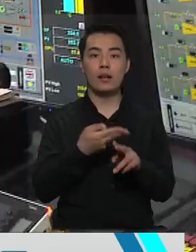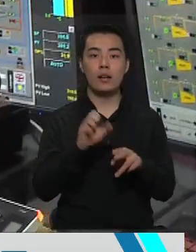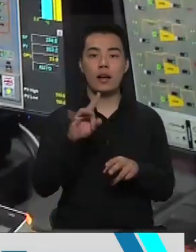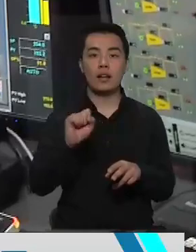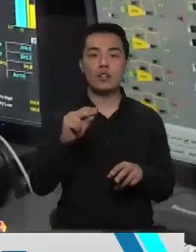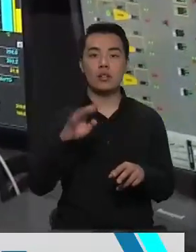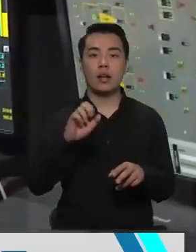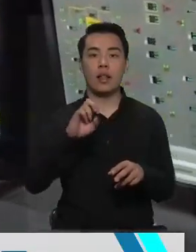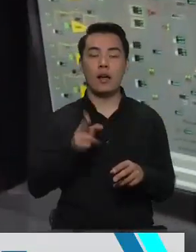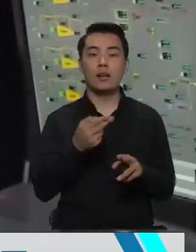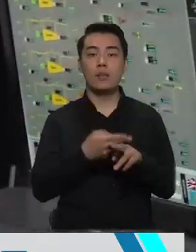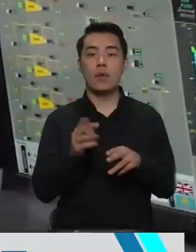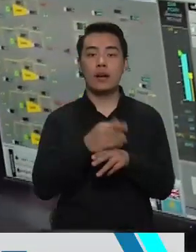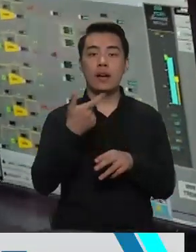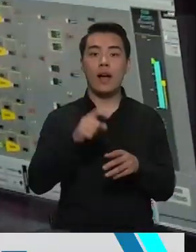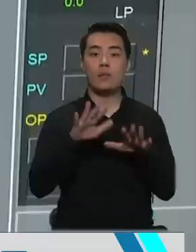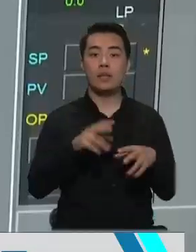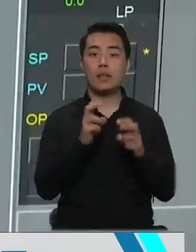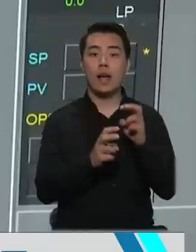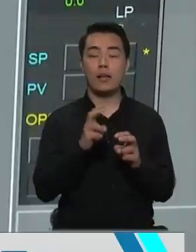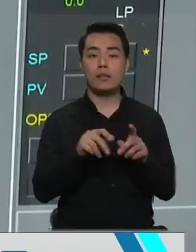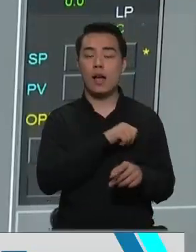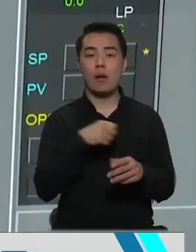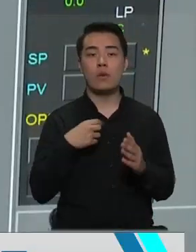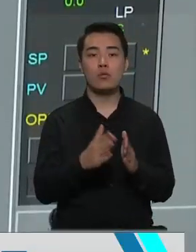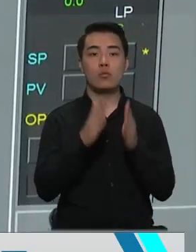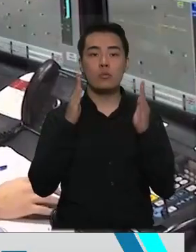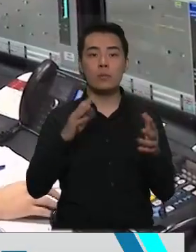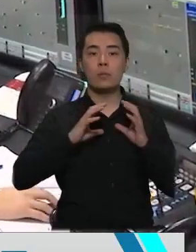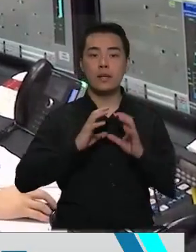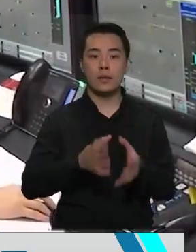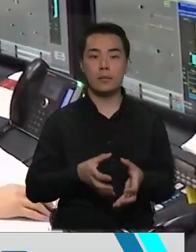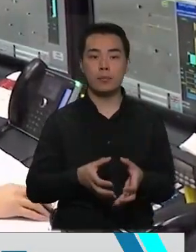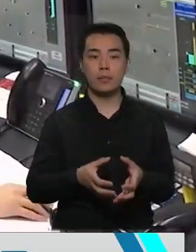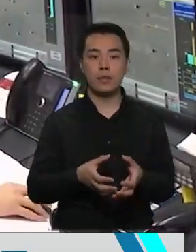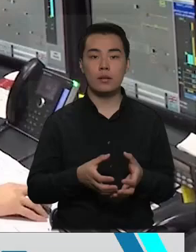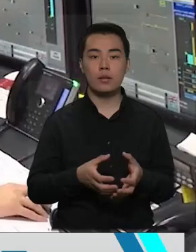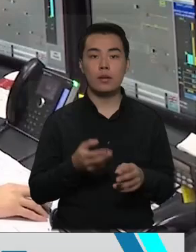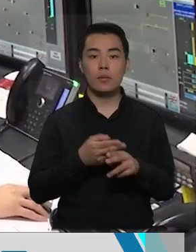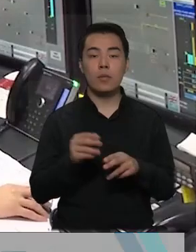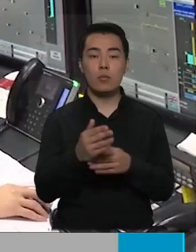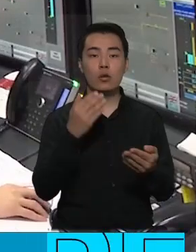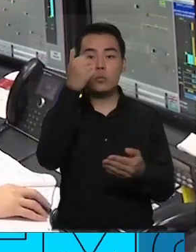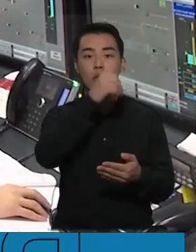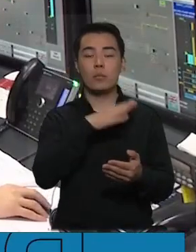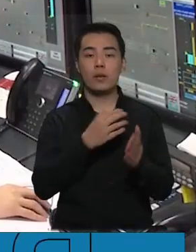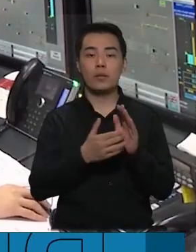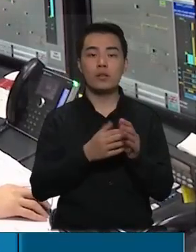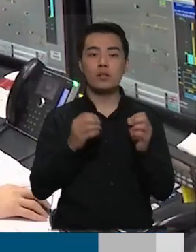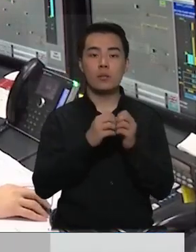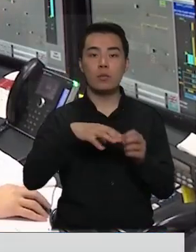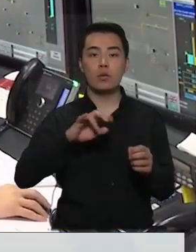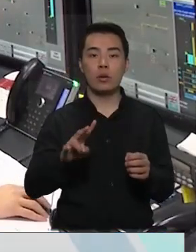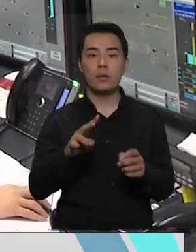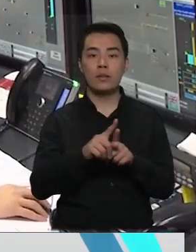карача-ганаки это газоконденсатное месторождение одно из крупнейших в мире в прошлом году мы добыли около 10